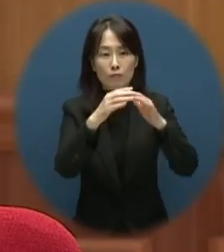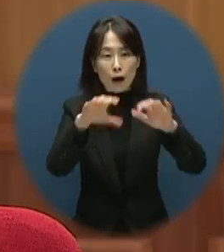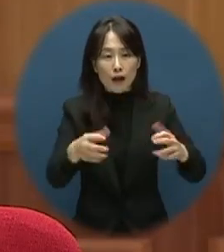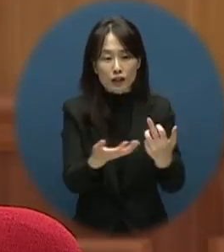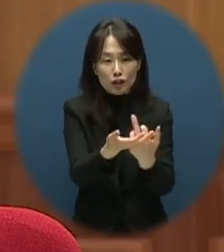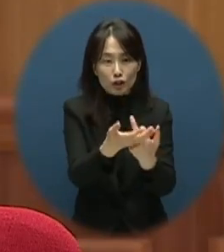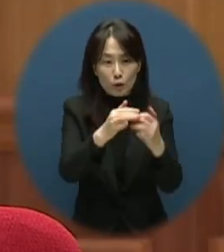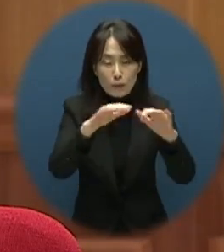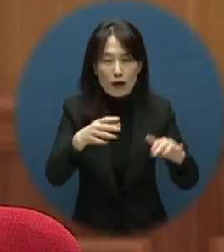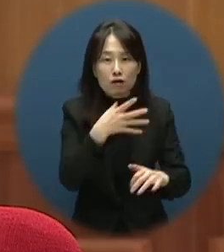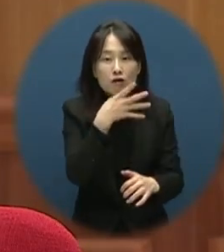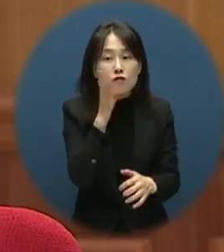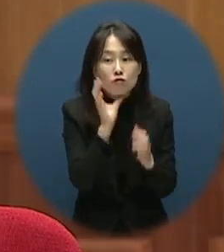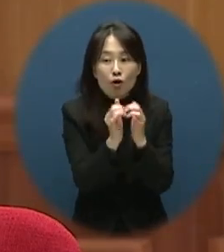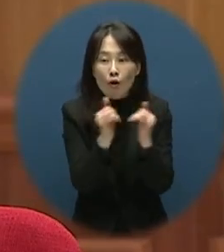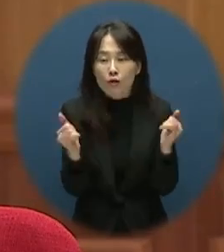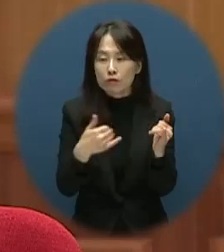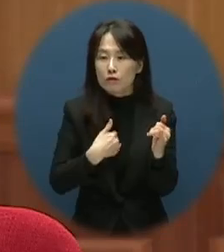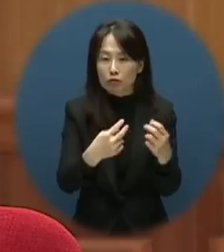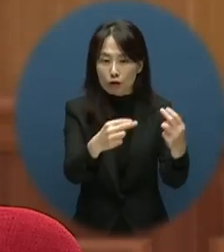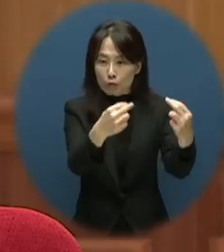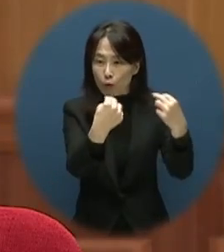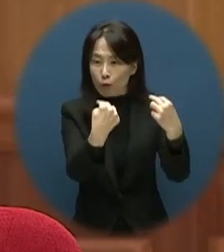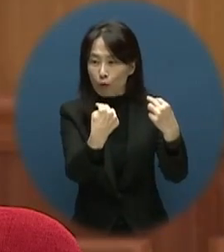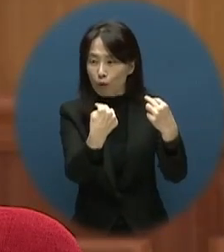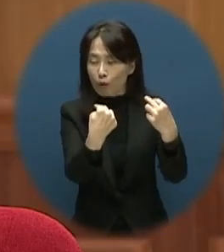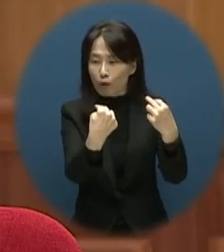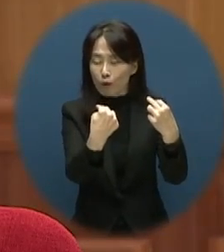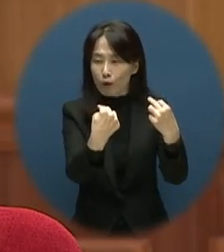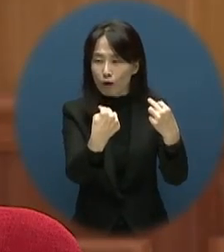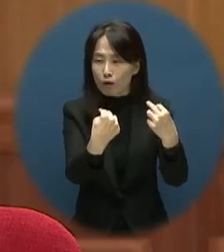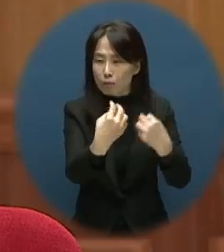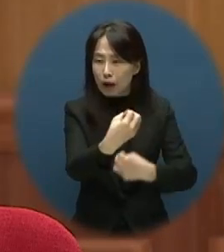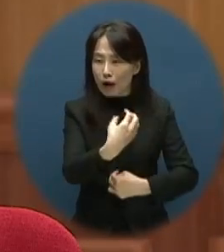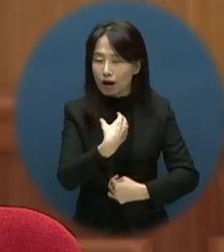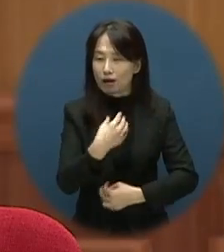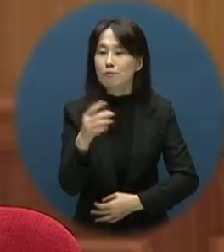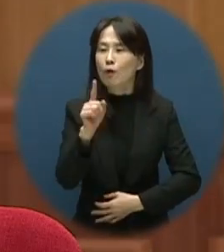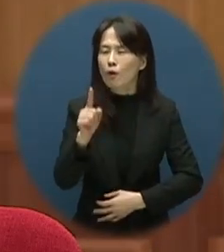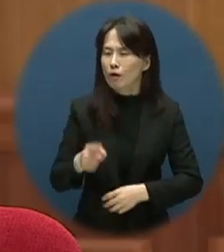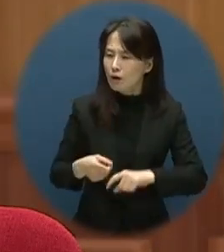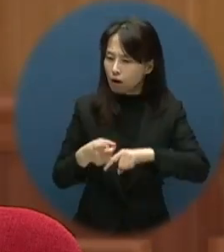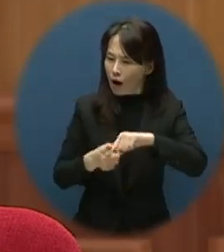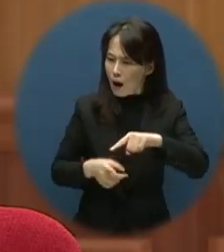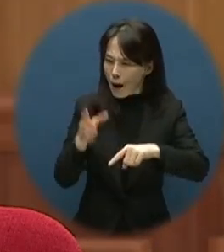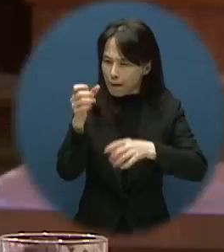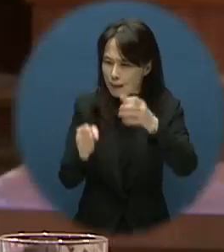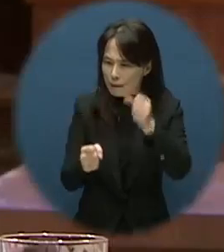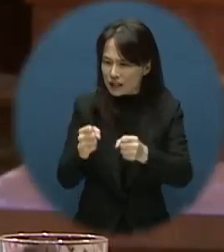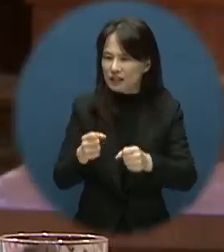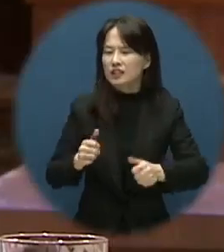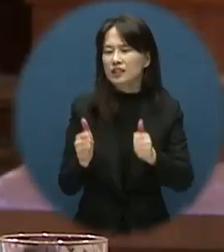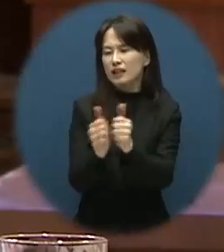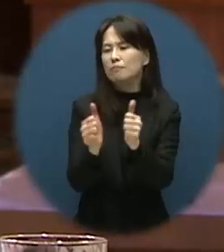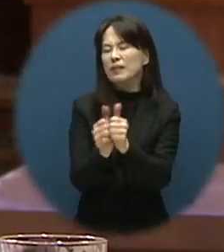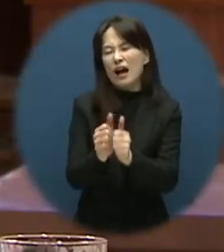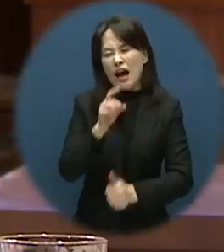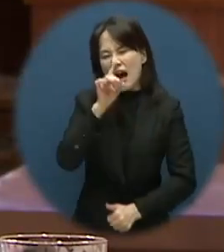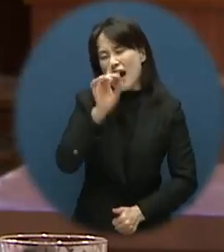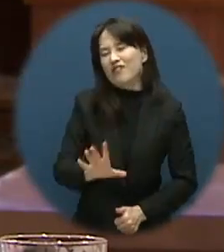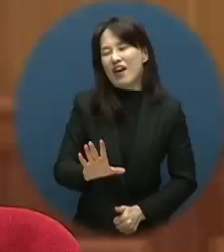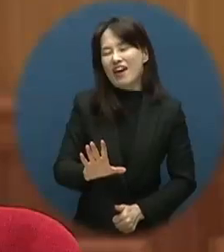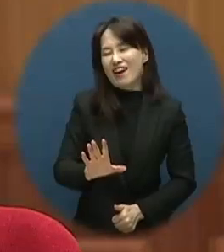그 연세 되신 분들이 와서 뭐 얘기하더라고. 반바지 남자 입으면 안 돼. 그렇죠,